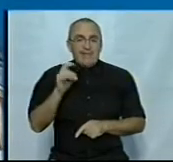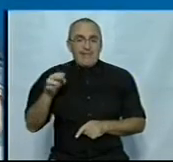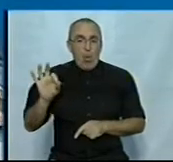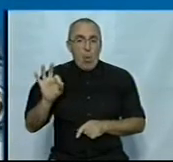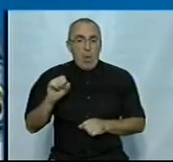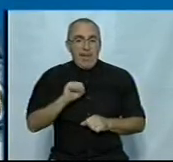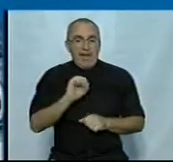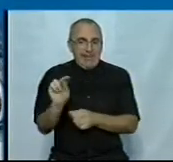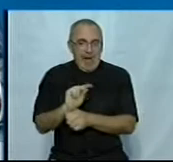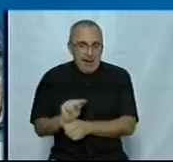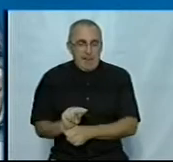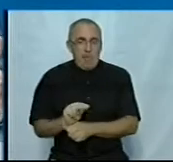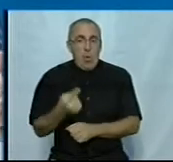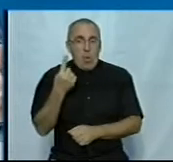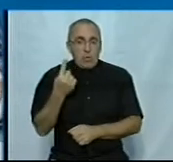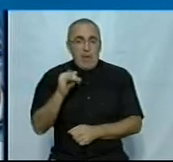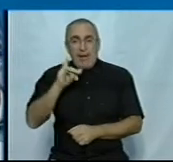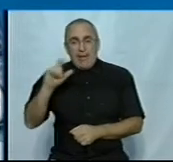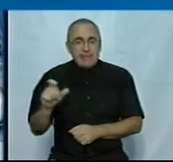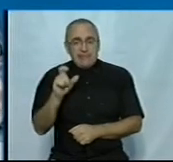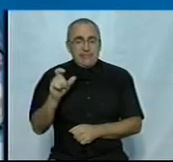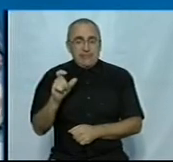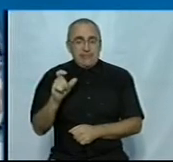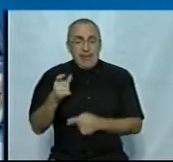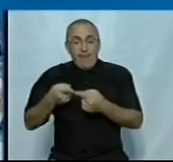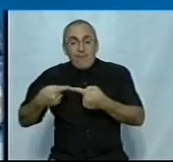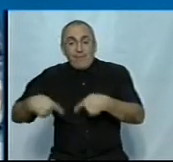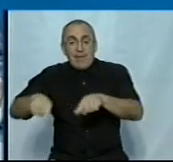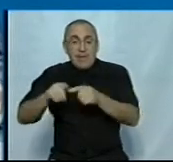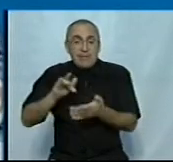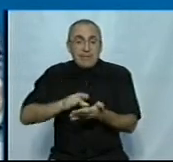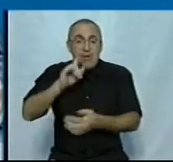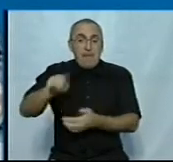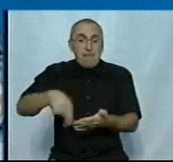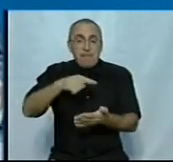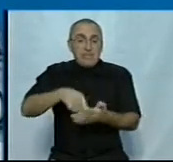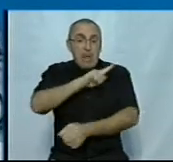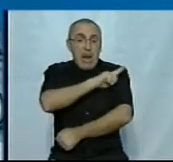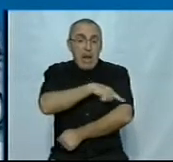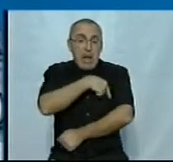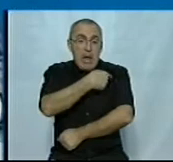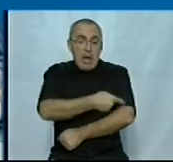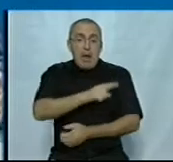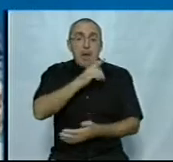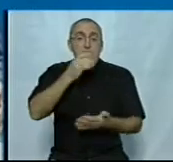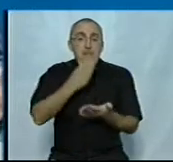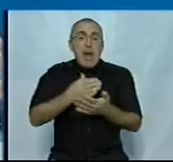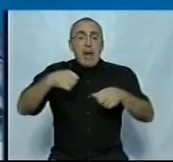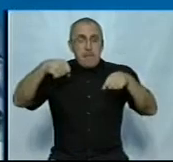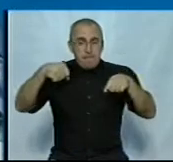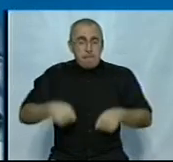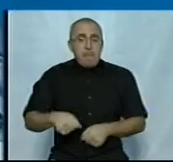і одне із якихось відділень центрально-міської лікарні має право